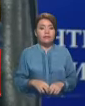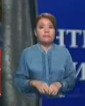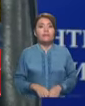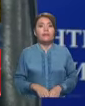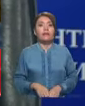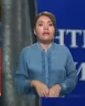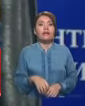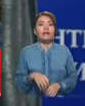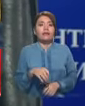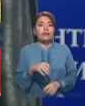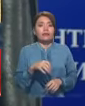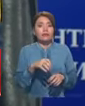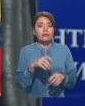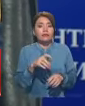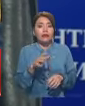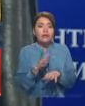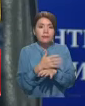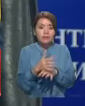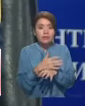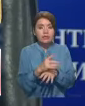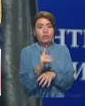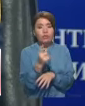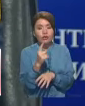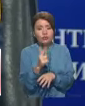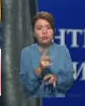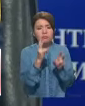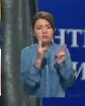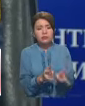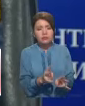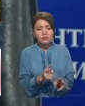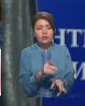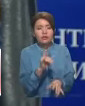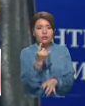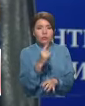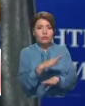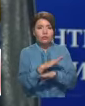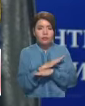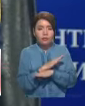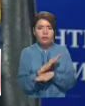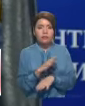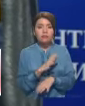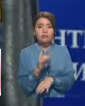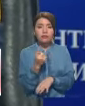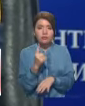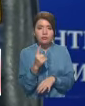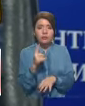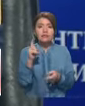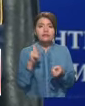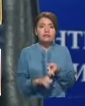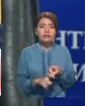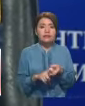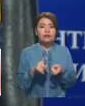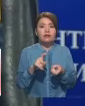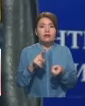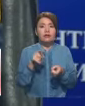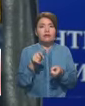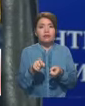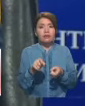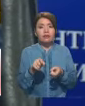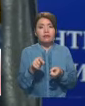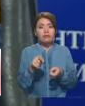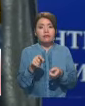медицинская экспертиза, которая определит, почему произошла эта смерть, связано ли это именно с